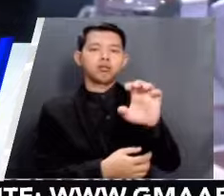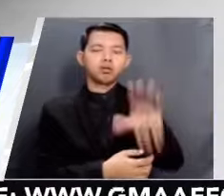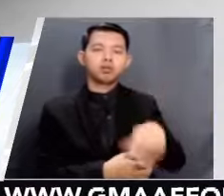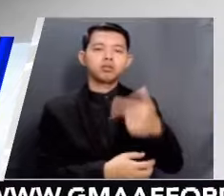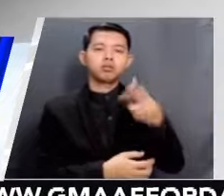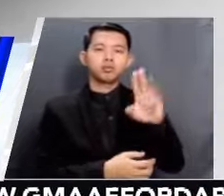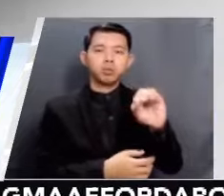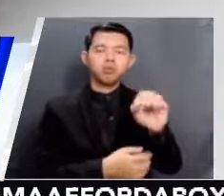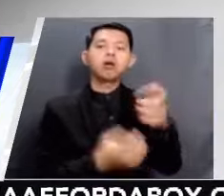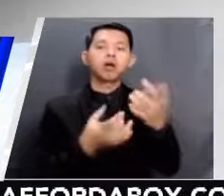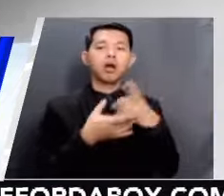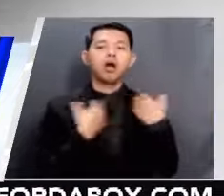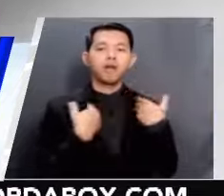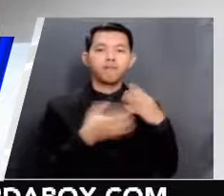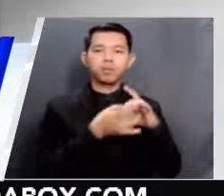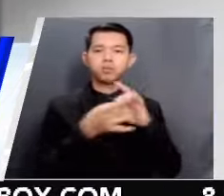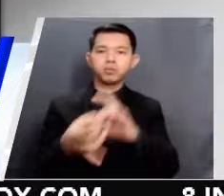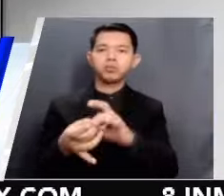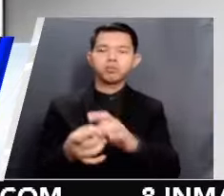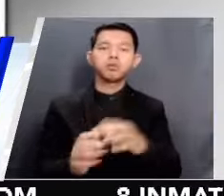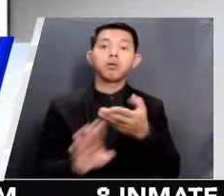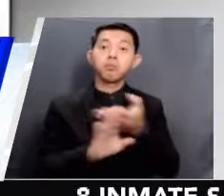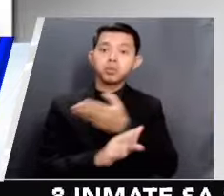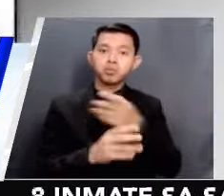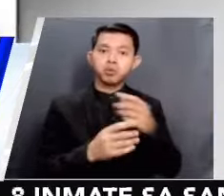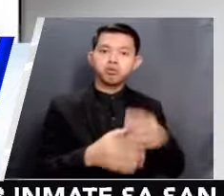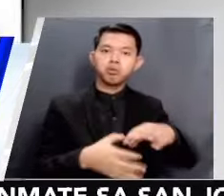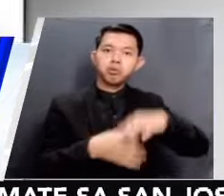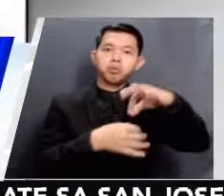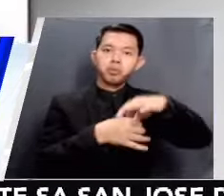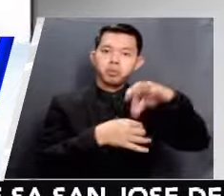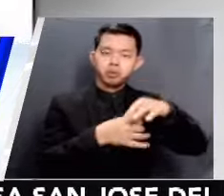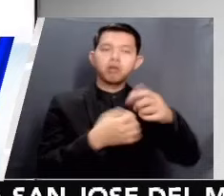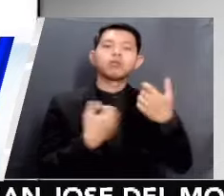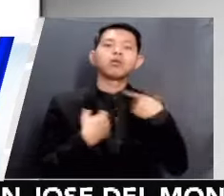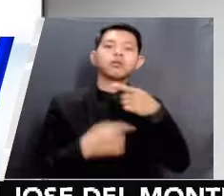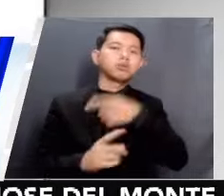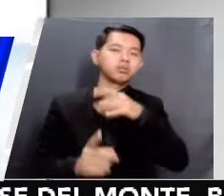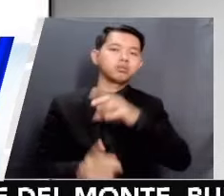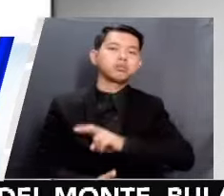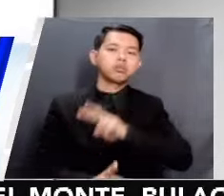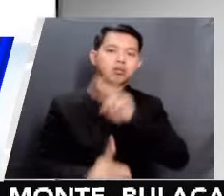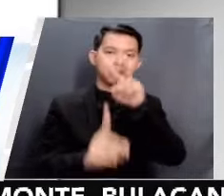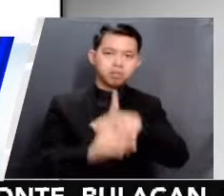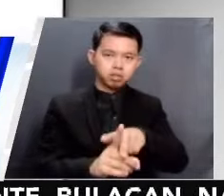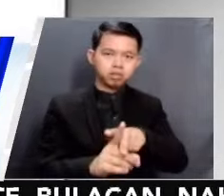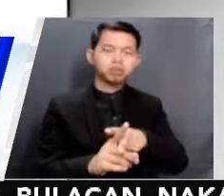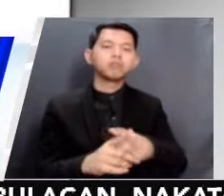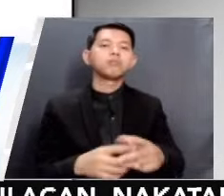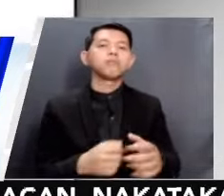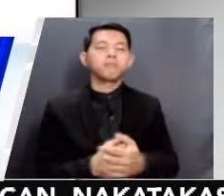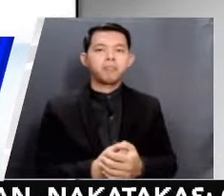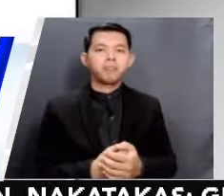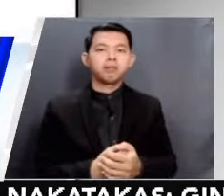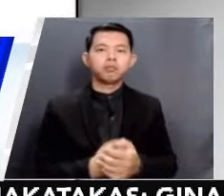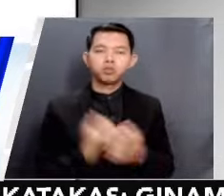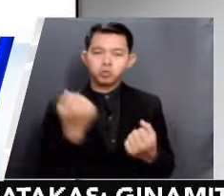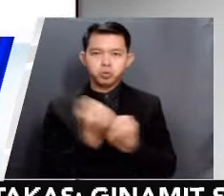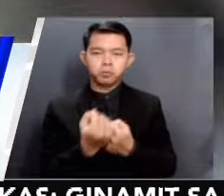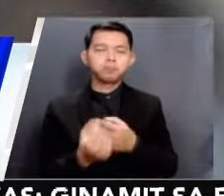2022, si Guo raw ang nag-apply para sa letter of no objection para sa license to operate ng complex na dating Hongsheng Gaming Technology